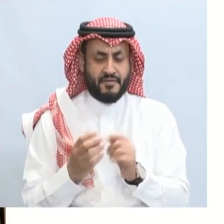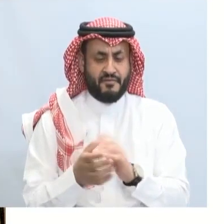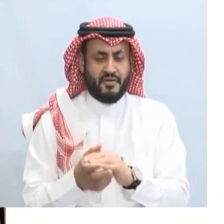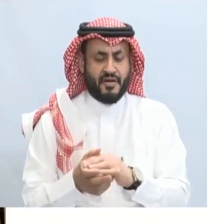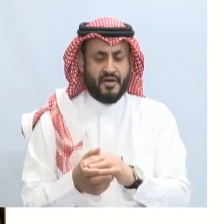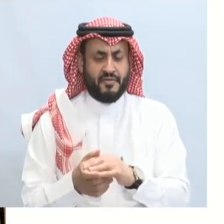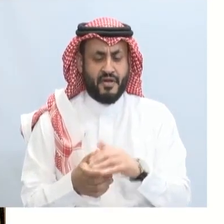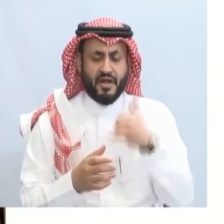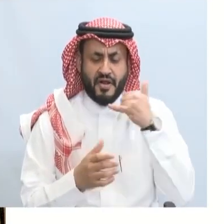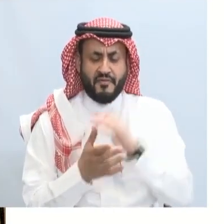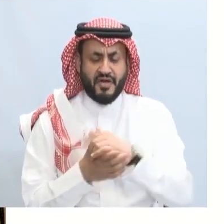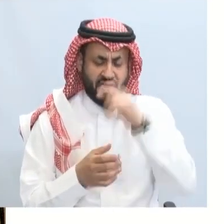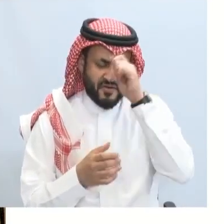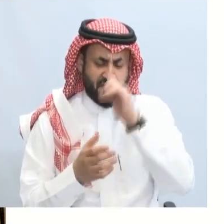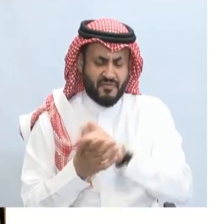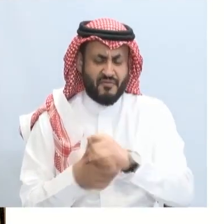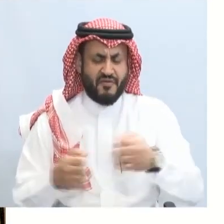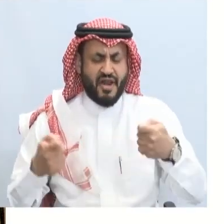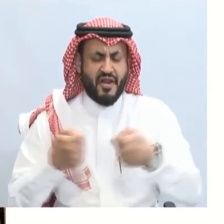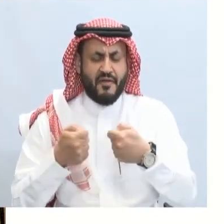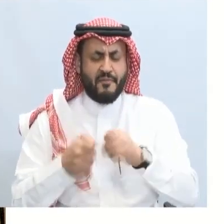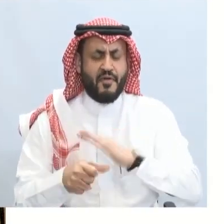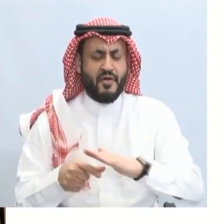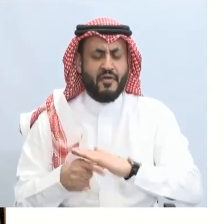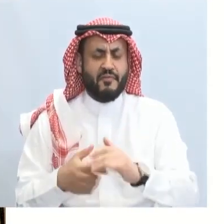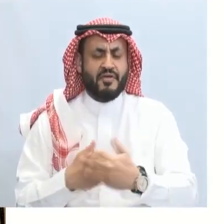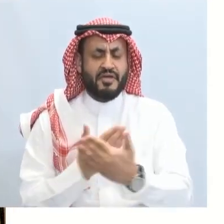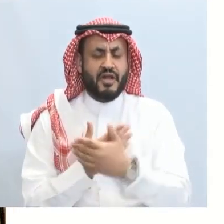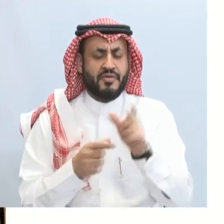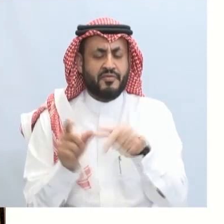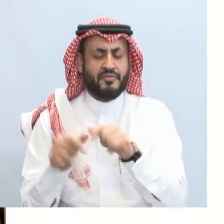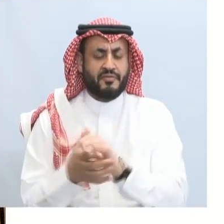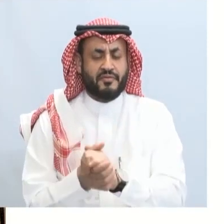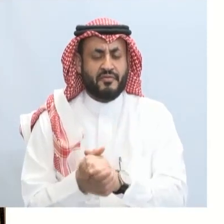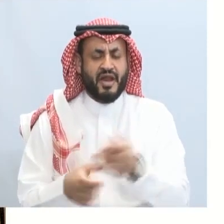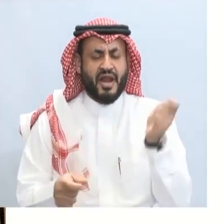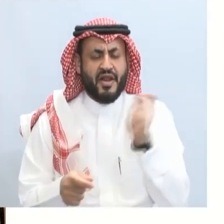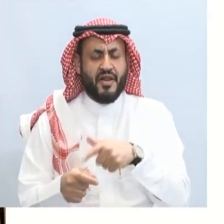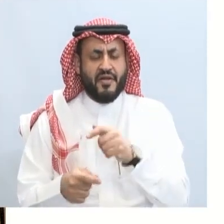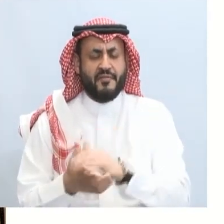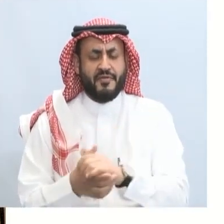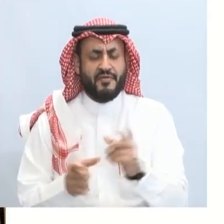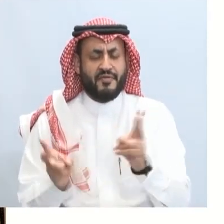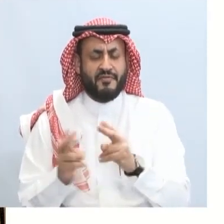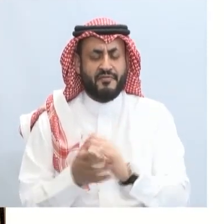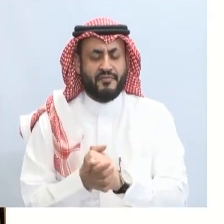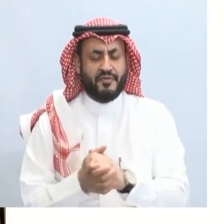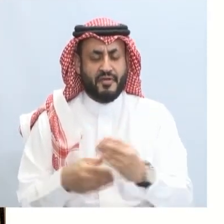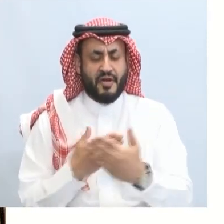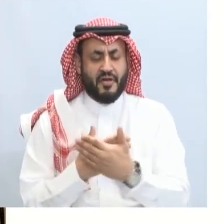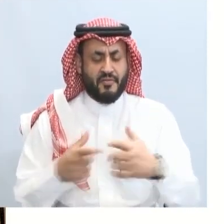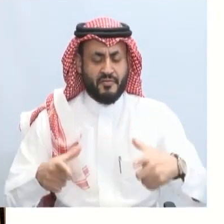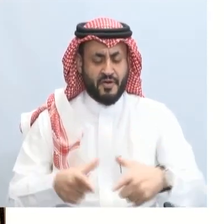رجال الامن بكل ما يهدد امن الوطن وسلامه المواطن عدم الاعتداء على الاخرين المحافظه على